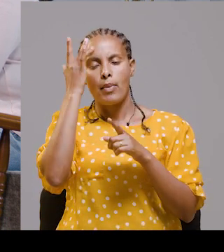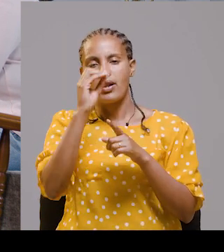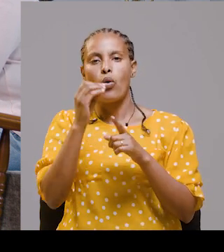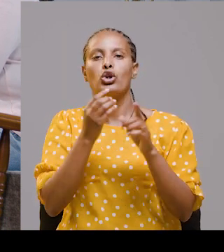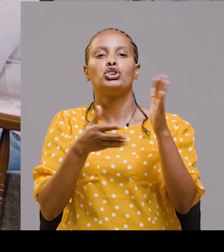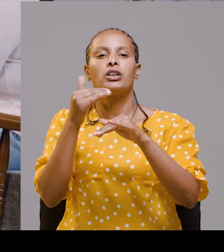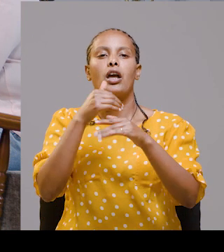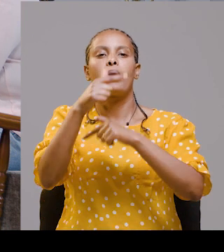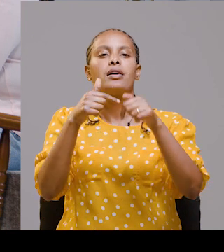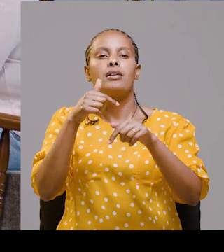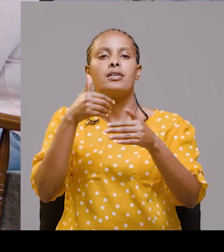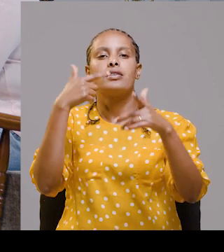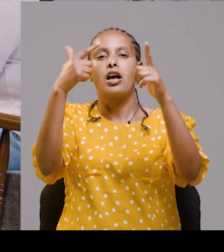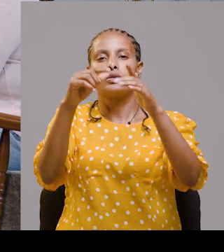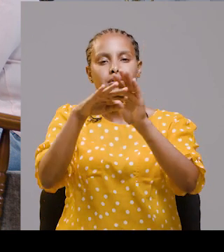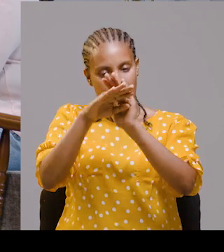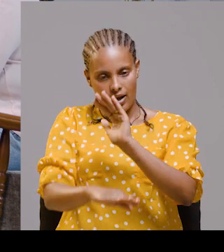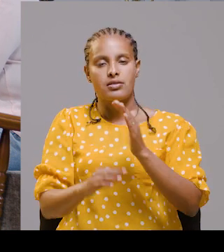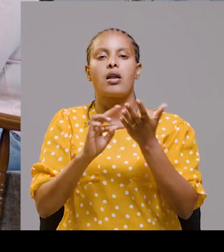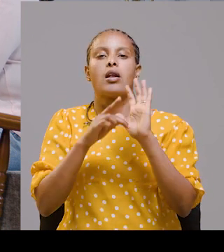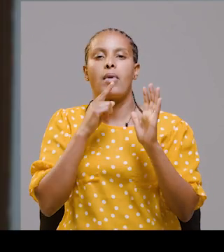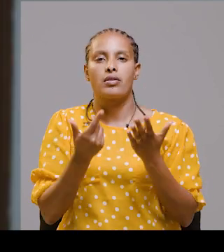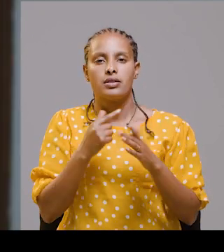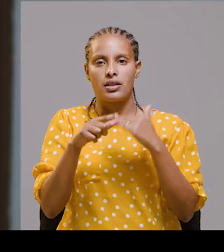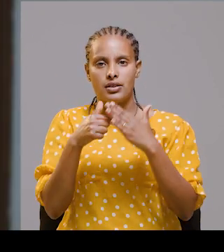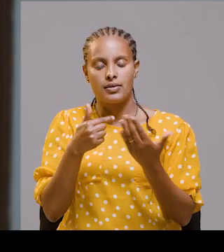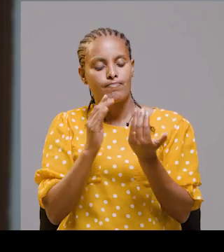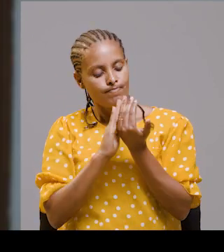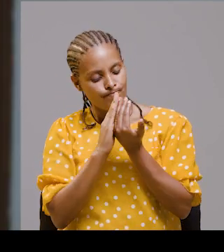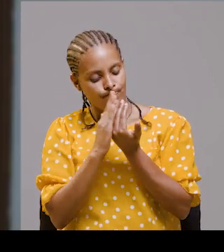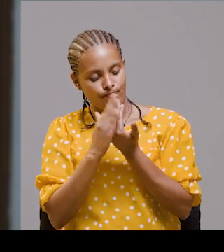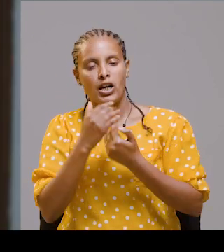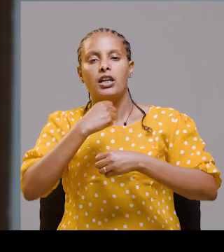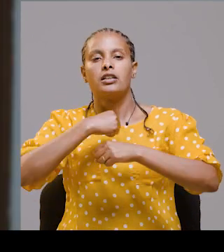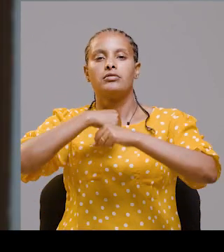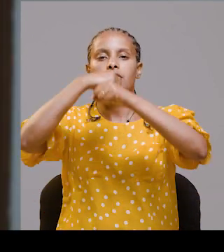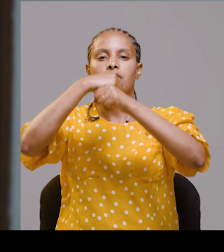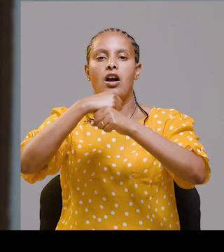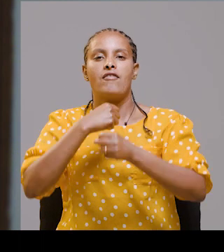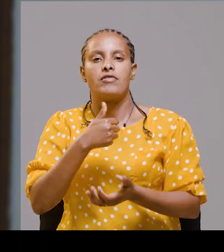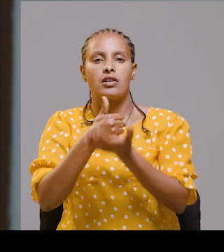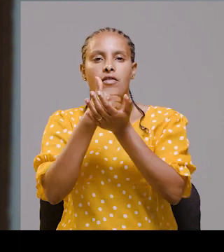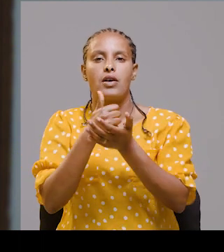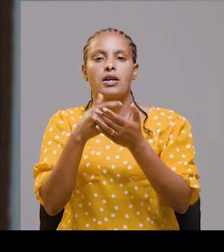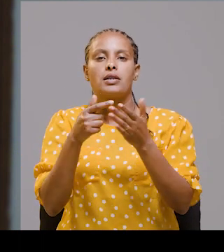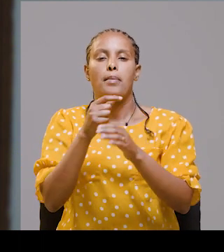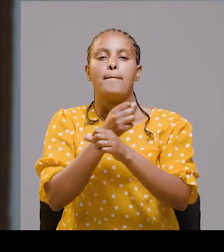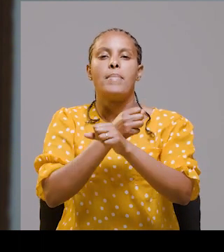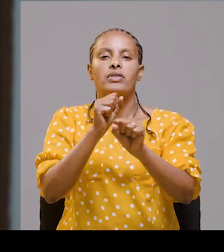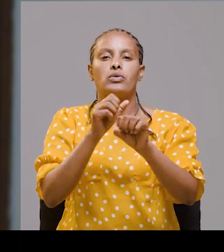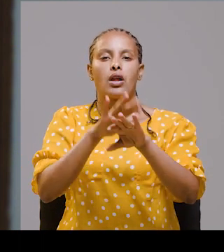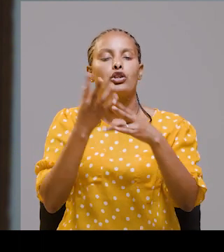ችግር የሚሄድ እድላቸው በከፍተኛ ሁኔታ እንቀንሳዋለን ስለዚህ እንደዚህ አይነት ኢንተርቬንሽኖች ላይ እንደዚህ አይነት መላዎች ላይ